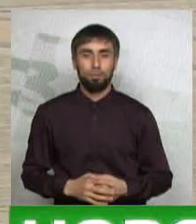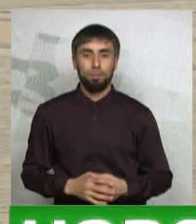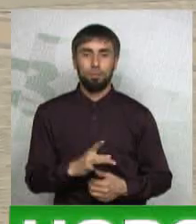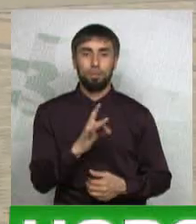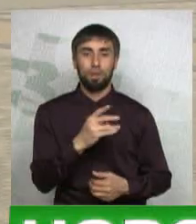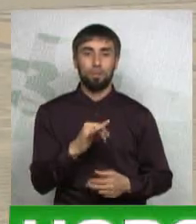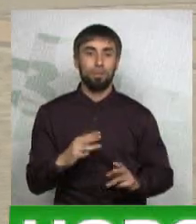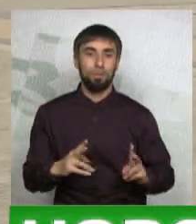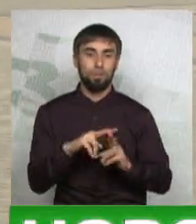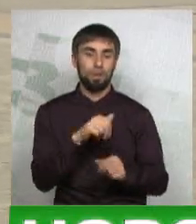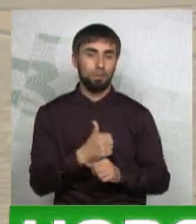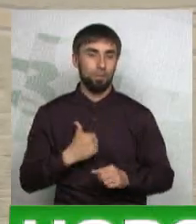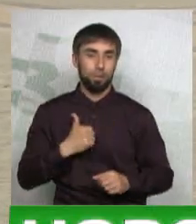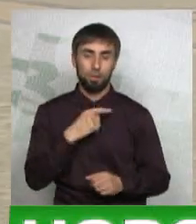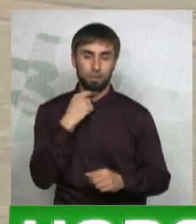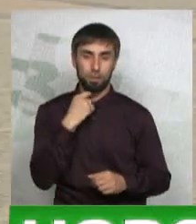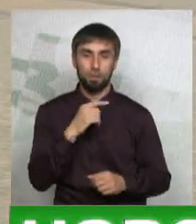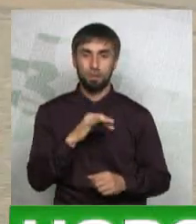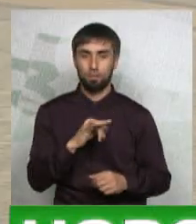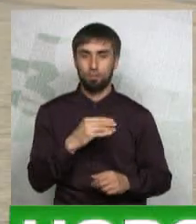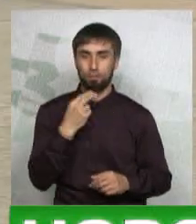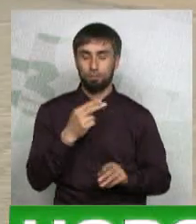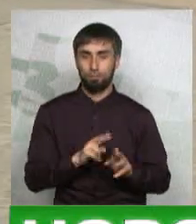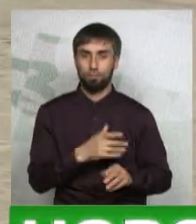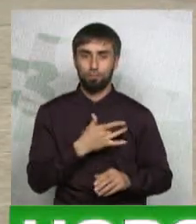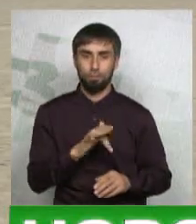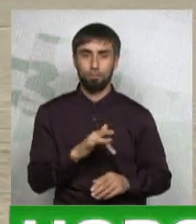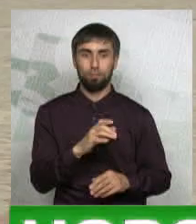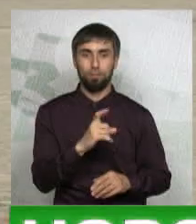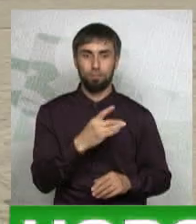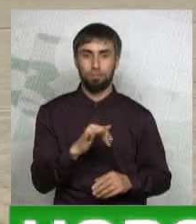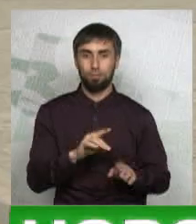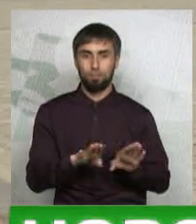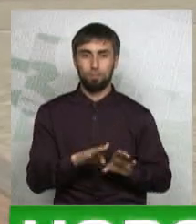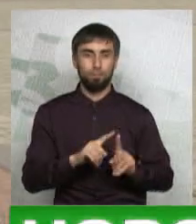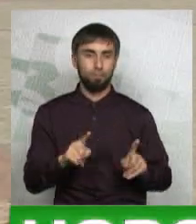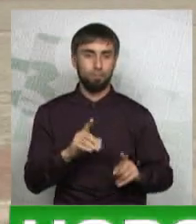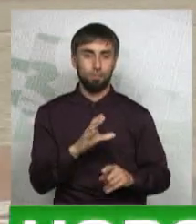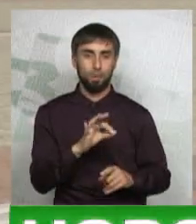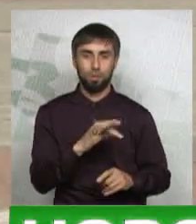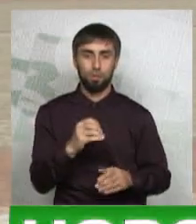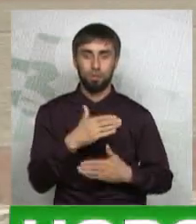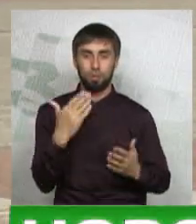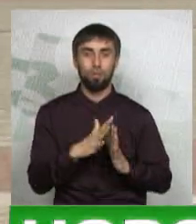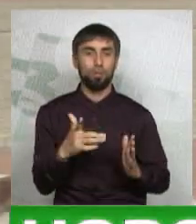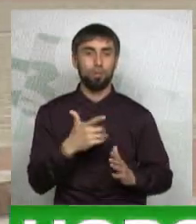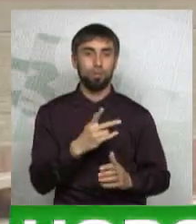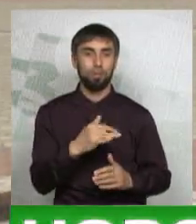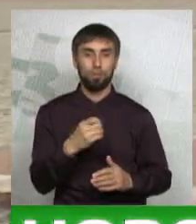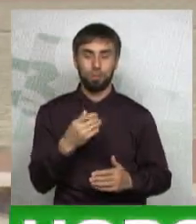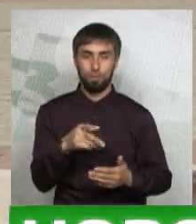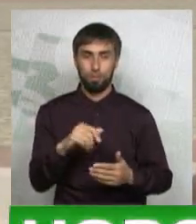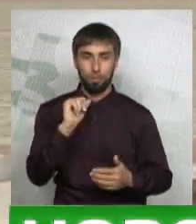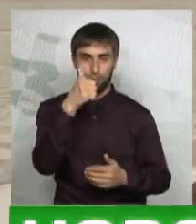Родовые башни – главная гордость ингушей. Изящные, строгие и аскетичные таких уникальных сооружений нет больше нигде. В этом